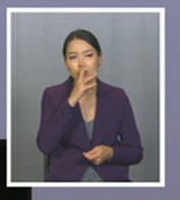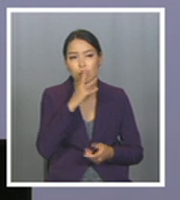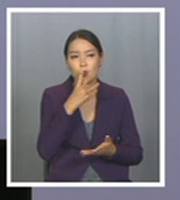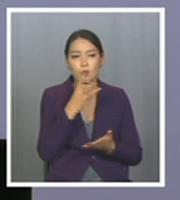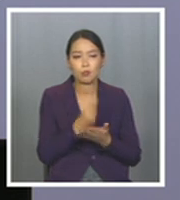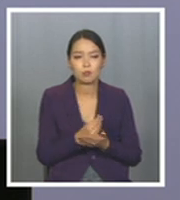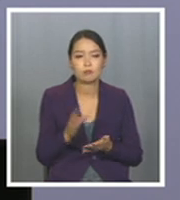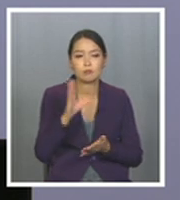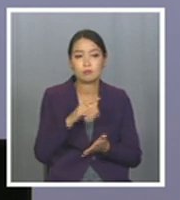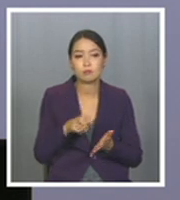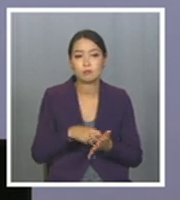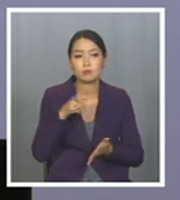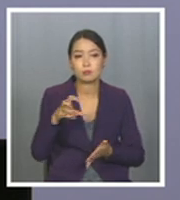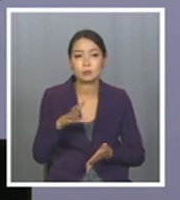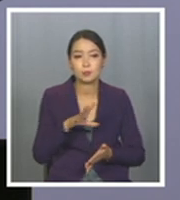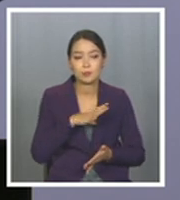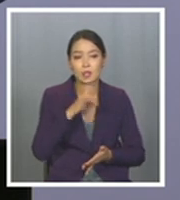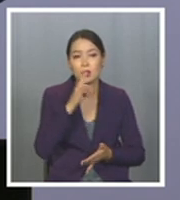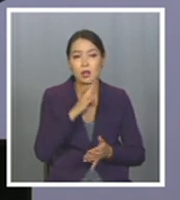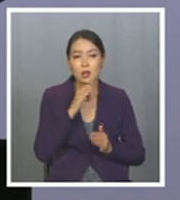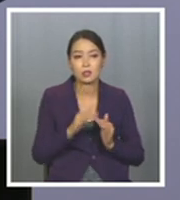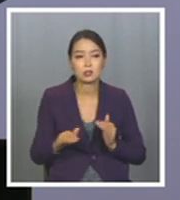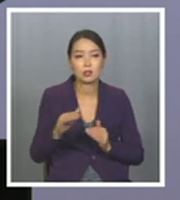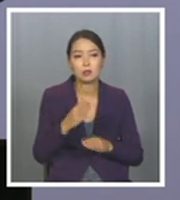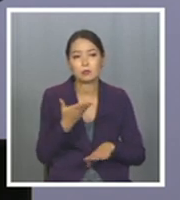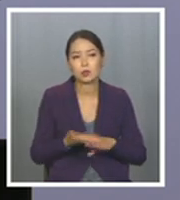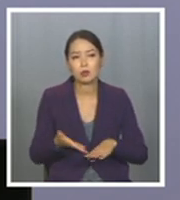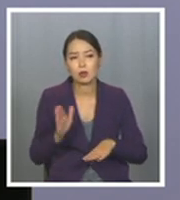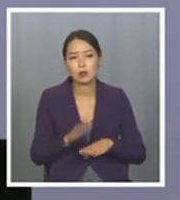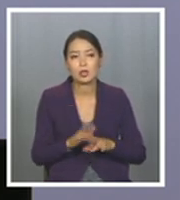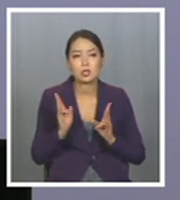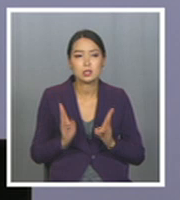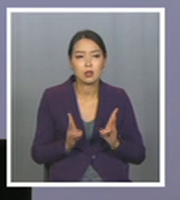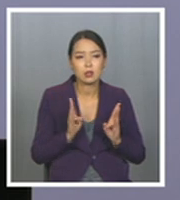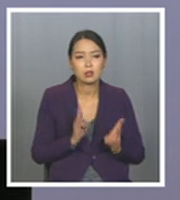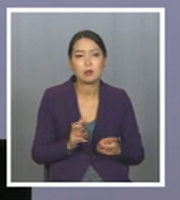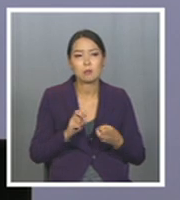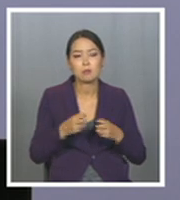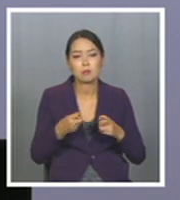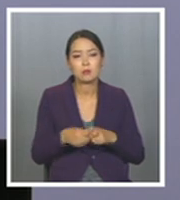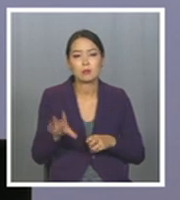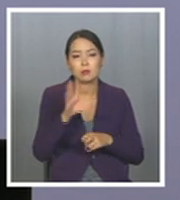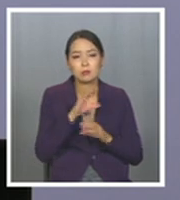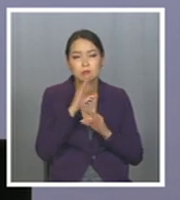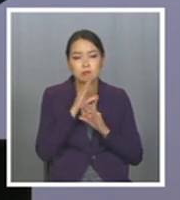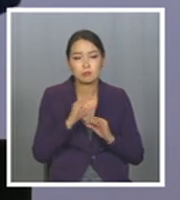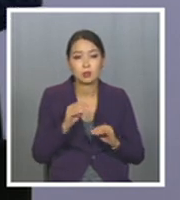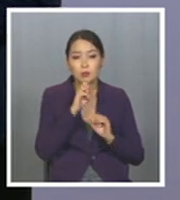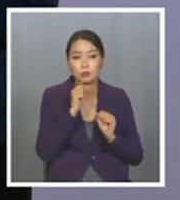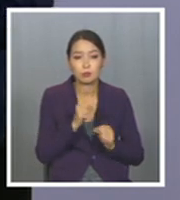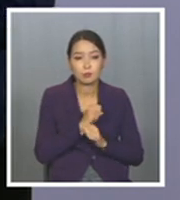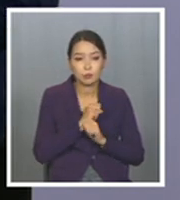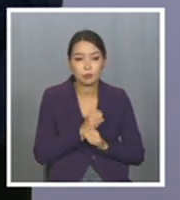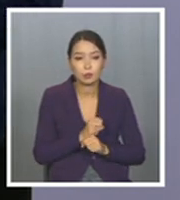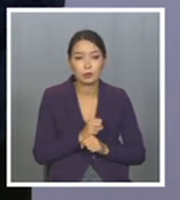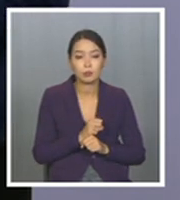жолдады. Өйткені қазақ даласындағы аштықтың ауыр зардаптары туралы үндемей қалу мүмкін емес еді. Ендеше